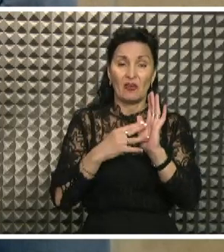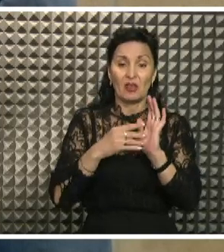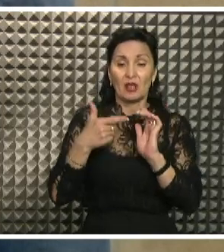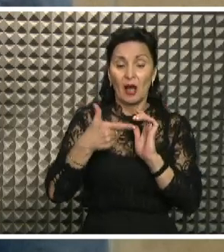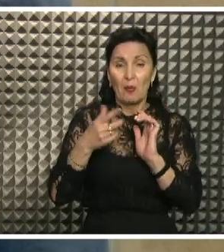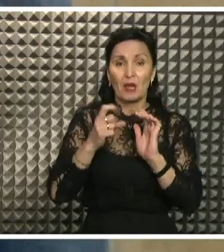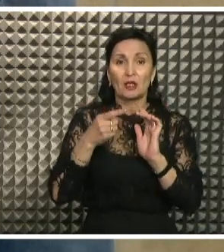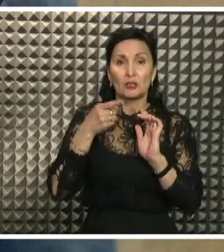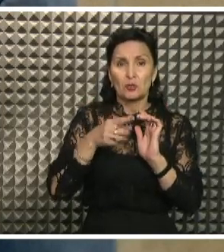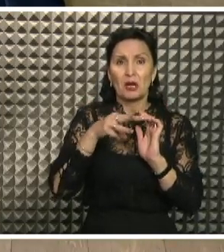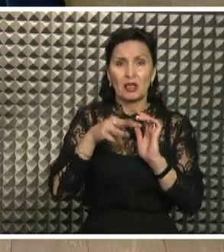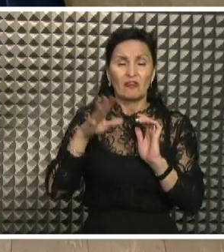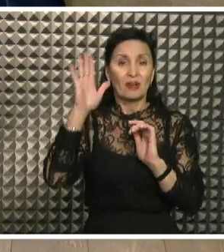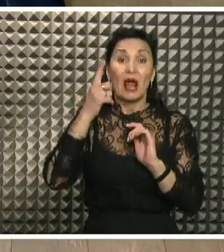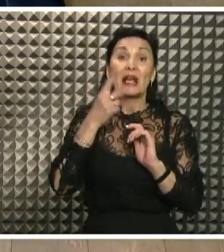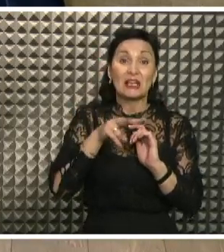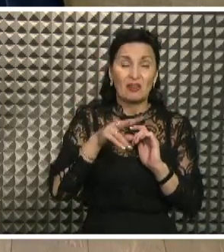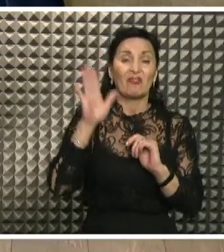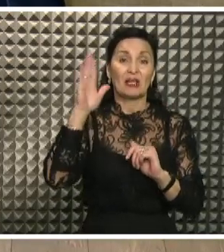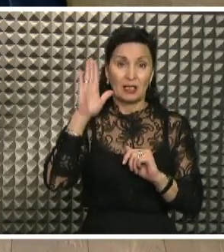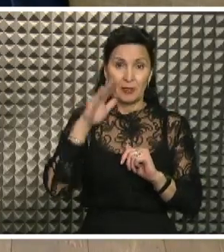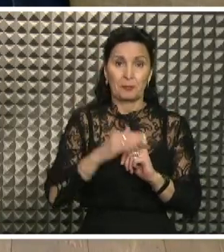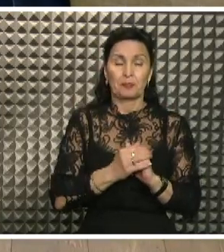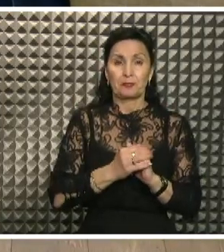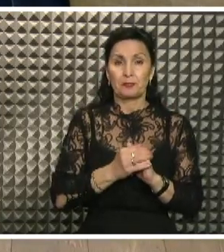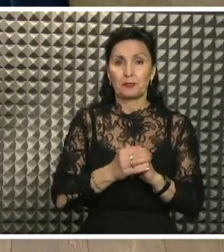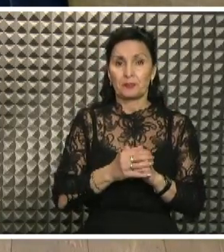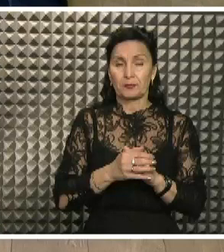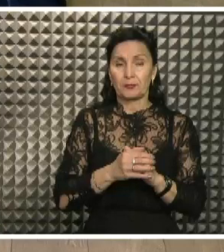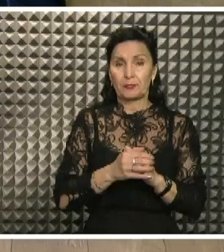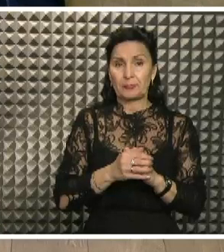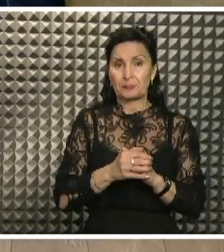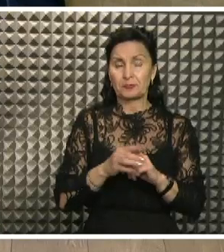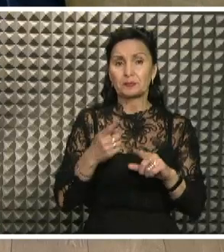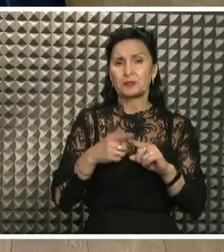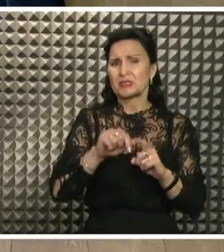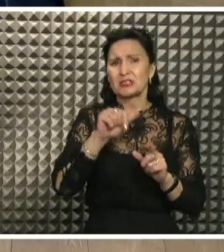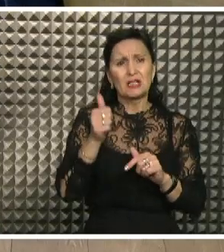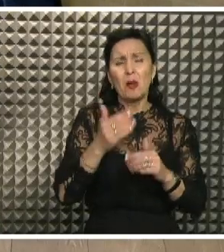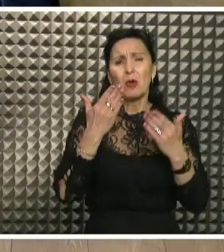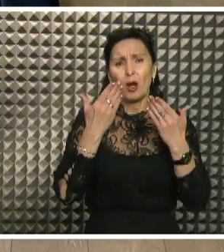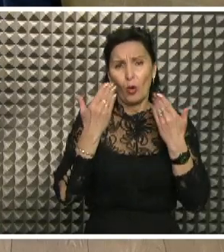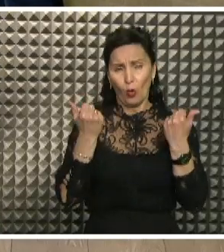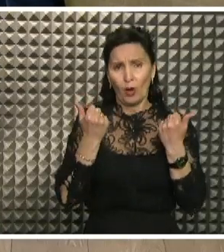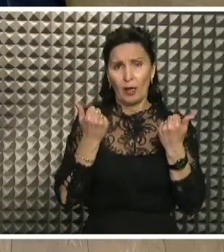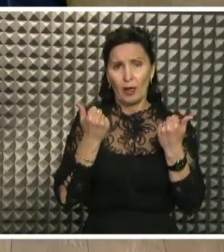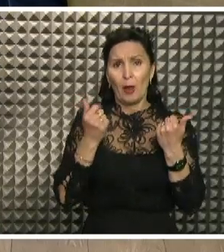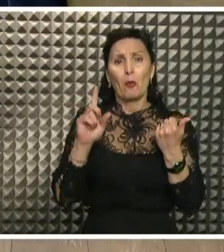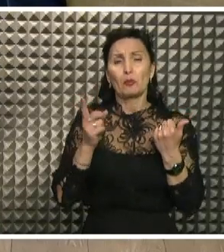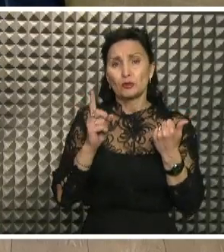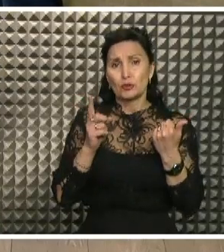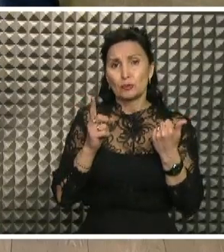1000 миллилитров воды, то есть на литр воды. Вот. Но это самое такое легкое, скажем так. Почему